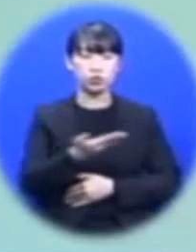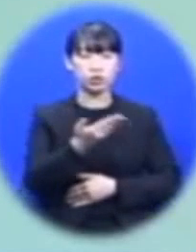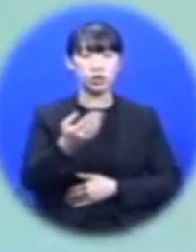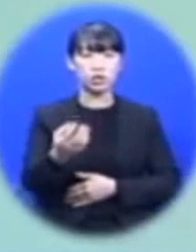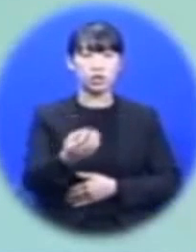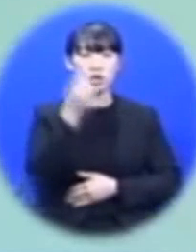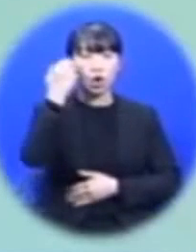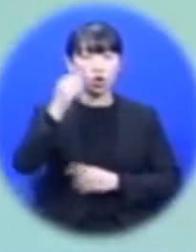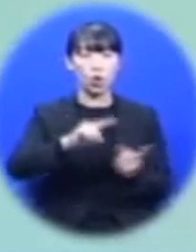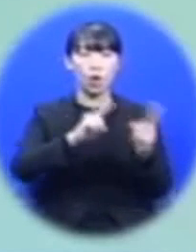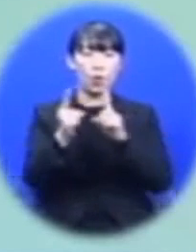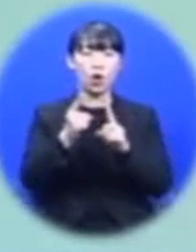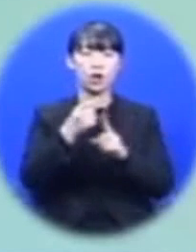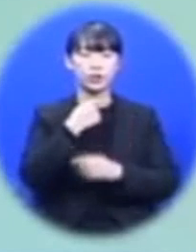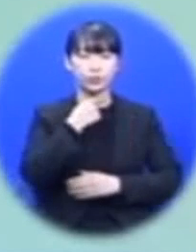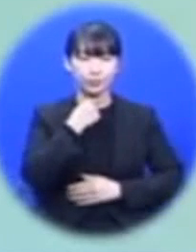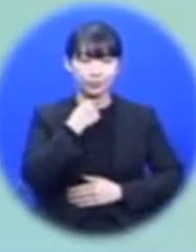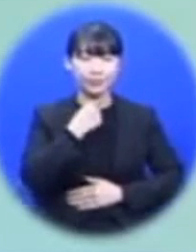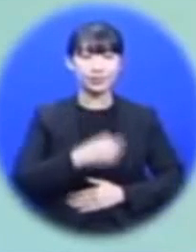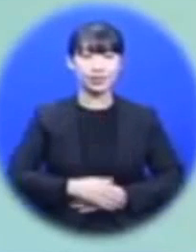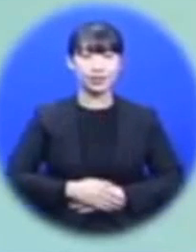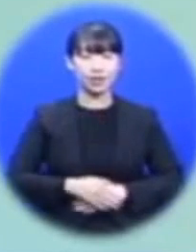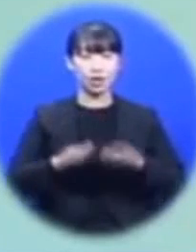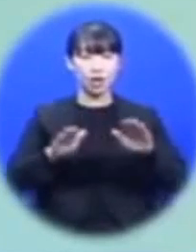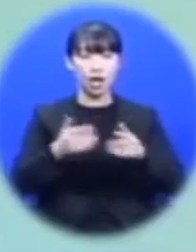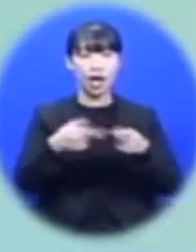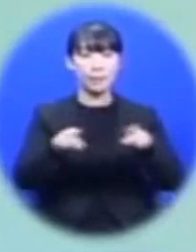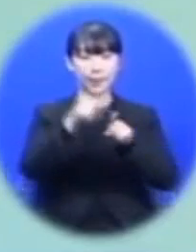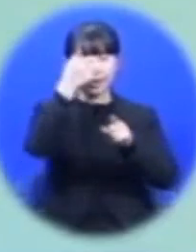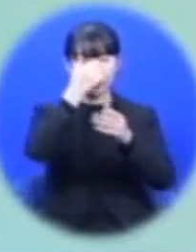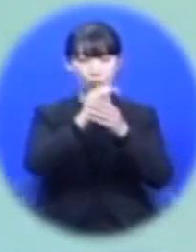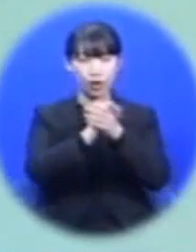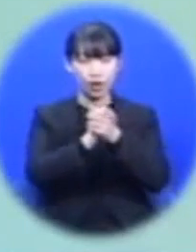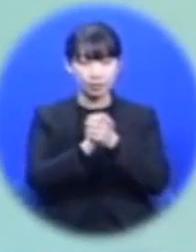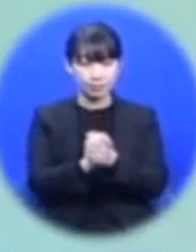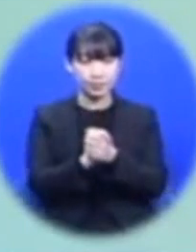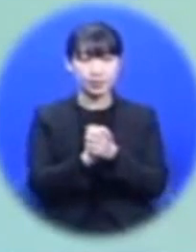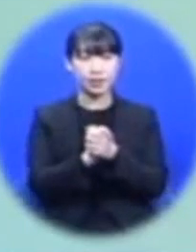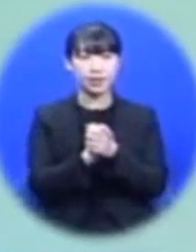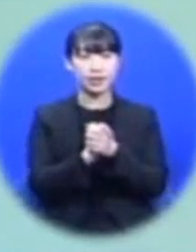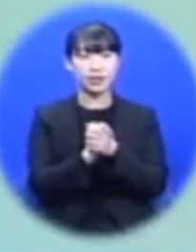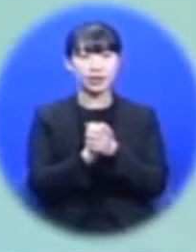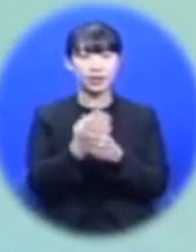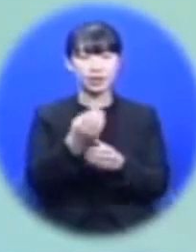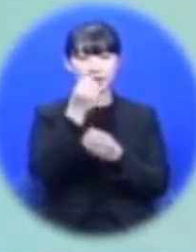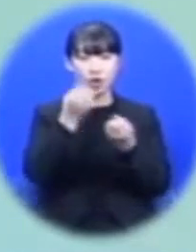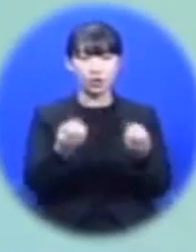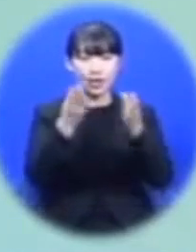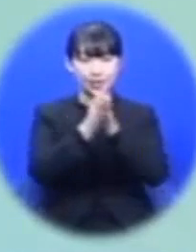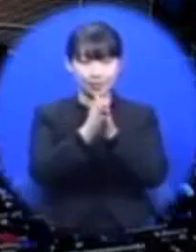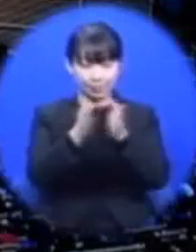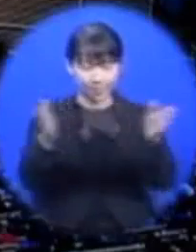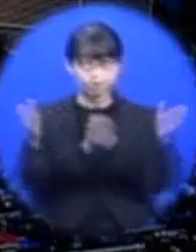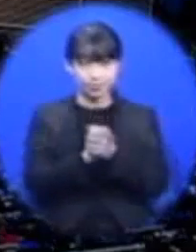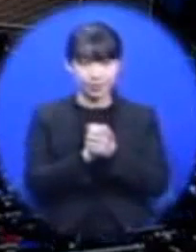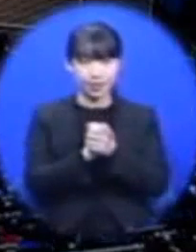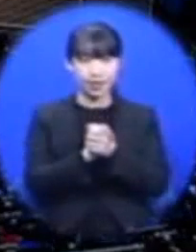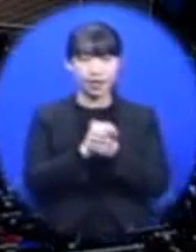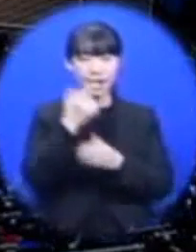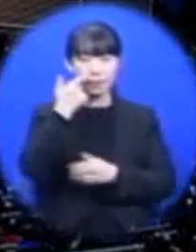되시기를 축복합니다 아멘 우리 통성으로 기도하겠습니다 통성으로 기도하고 성을겠습니다